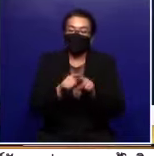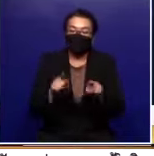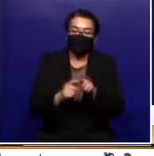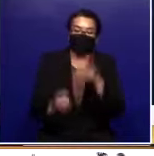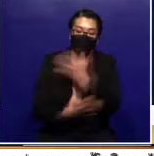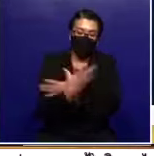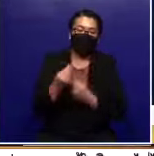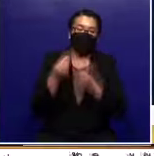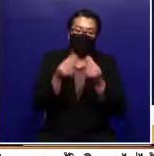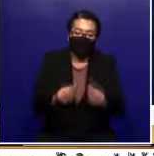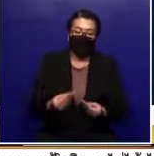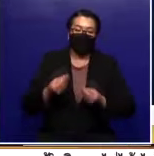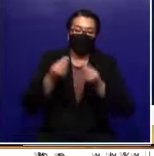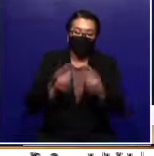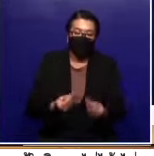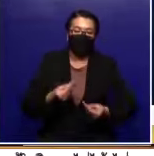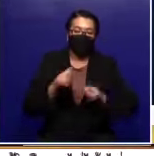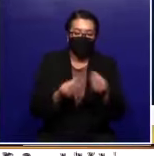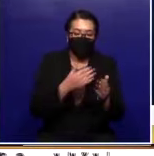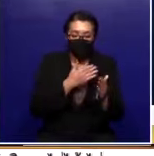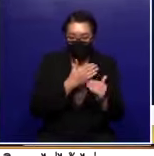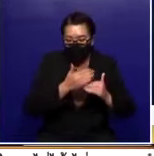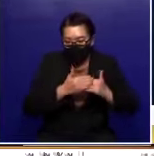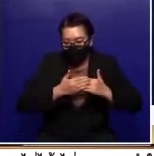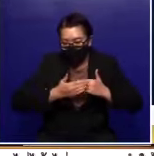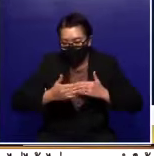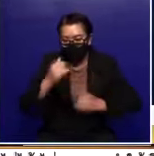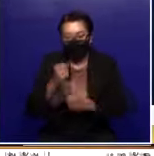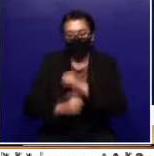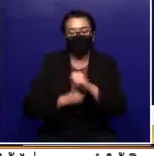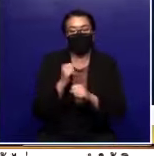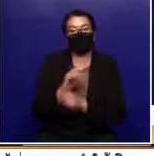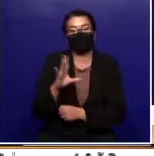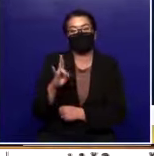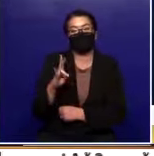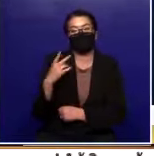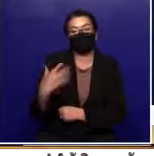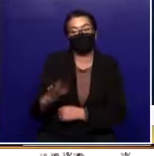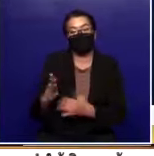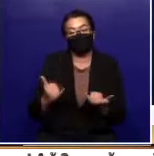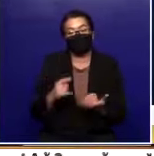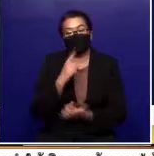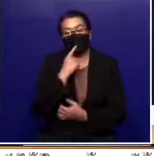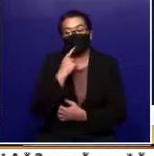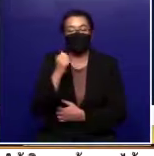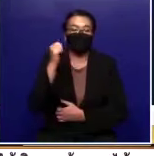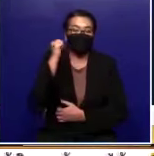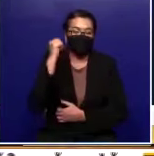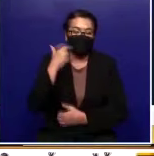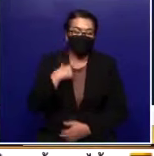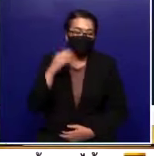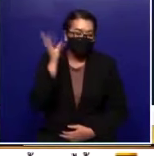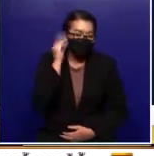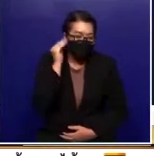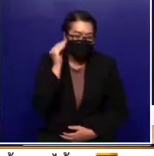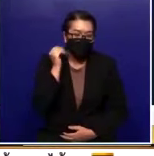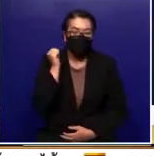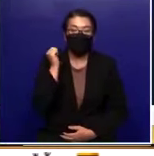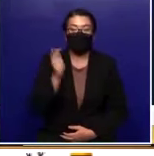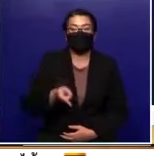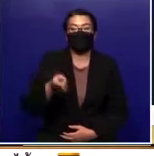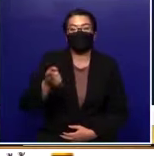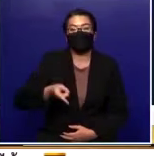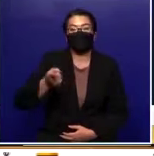ปีแล้วยังไงฮะออกมาพูดก็เหมือนเดิมเมื่อกี้รัฐมนตรี3ท่านผมฟังแล้วผมก็เคลิ้มไม่เป็นไร